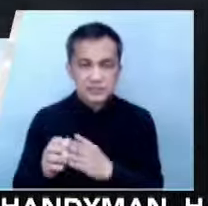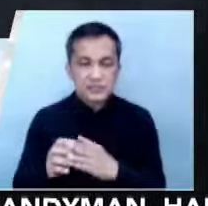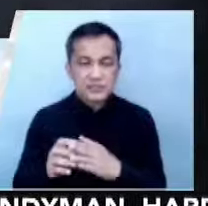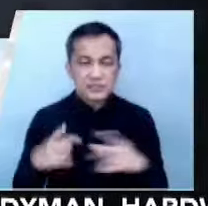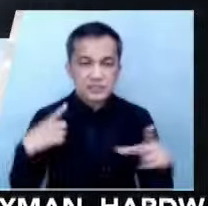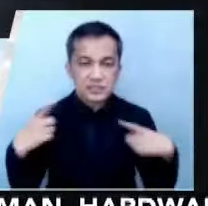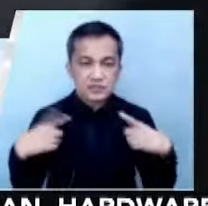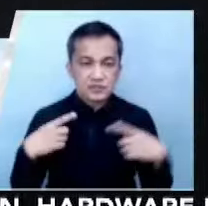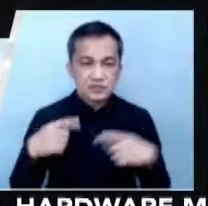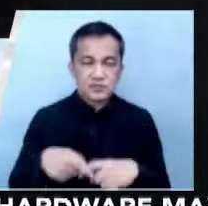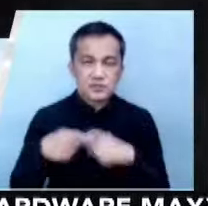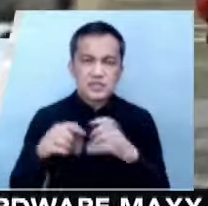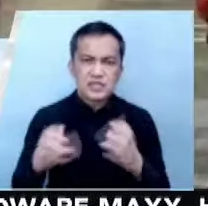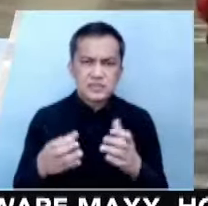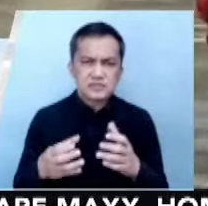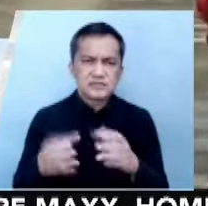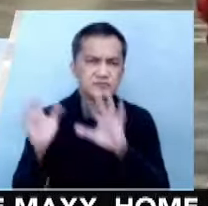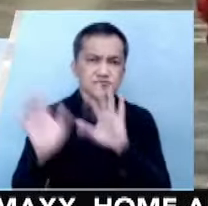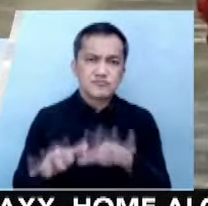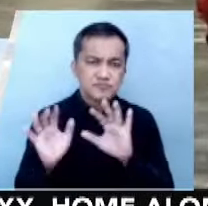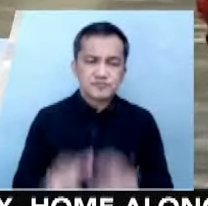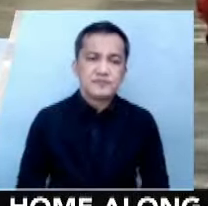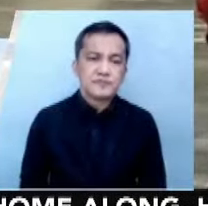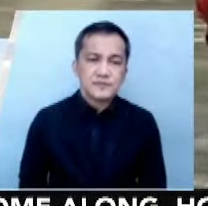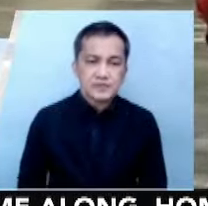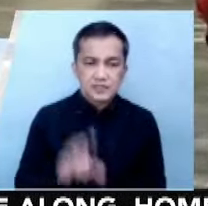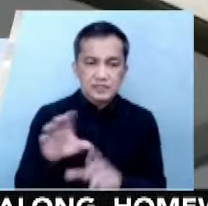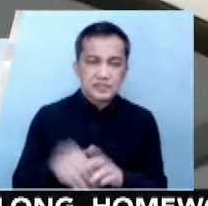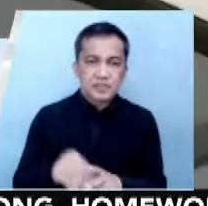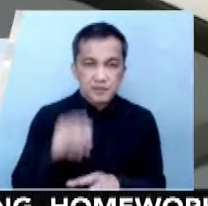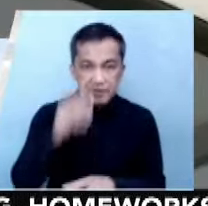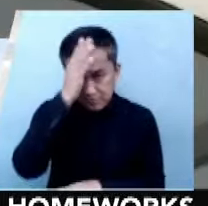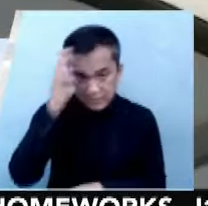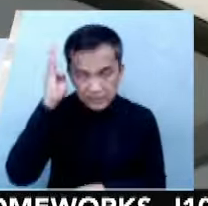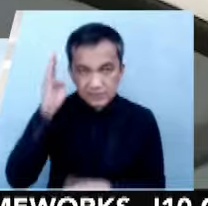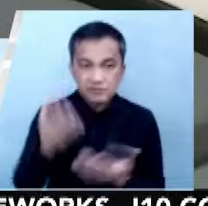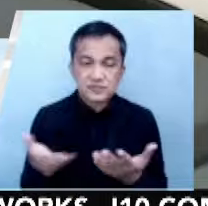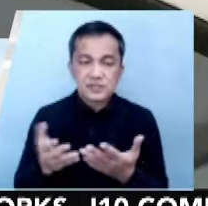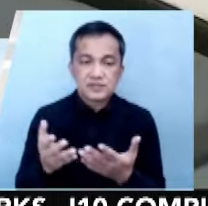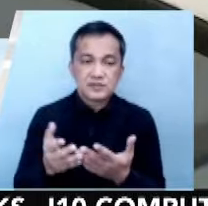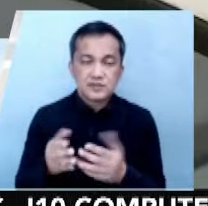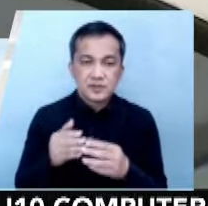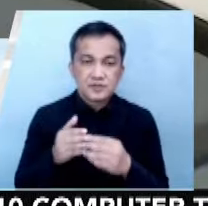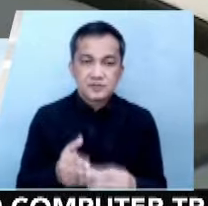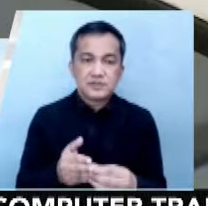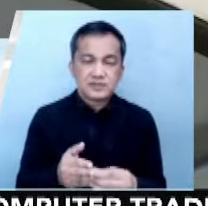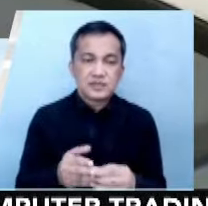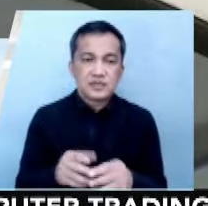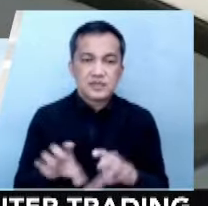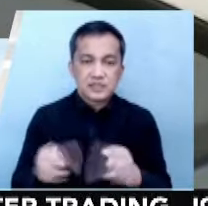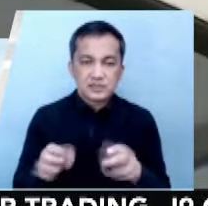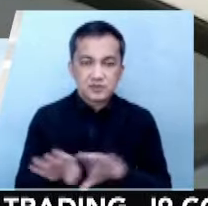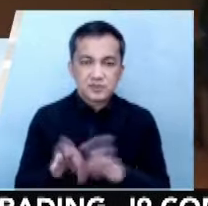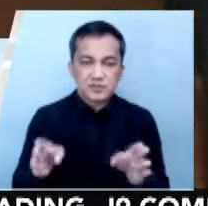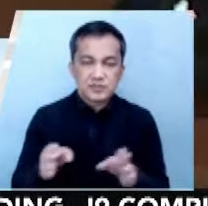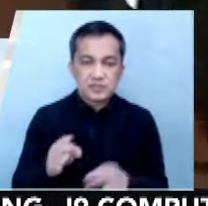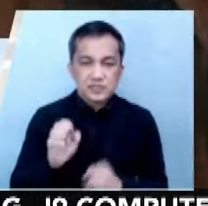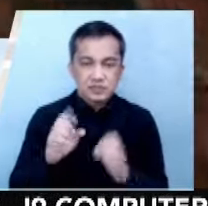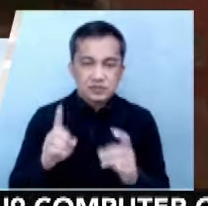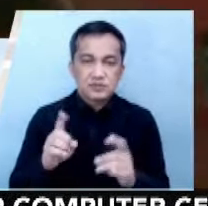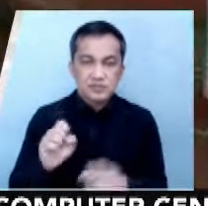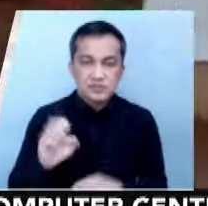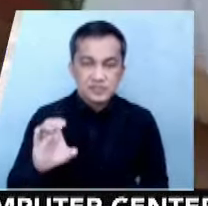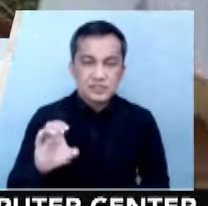ang klase dahil sa lakas ng ulan kabilang ang Binan kung saan sana mangunguna sa class opening sa education secretary S angara